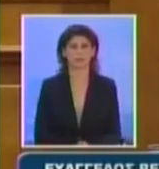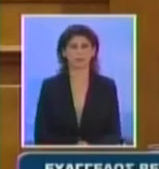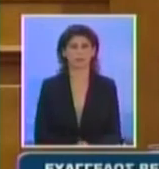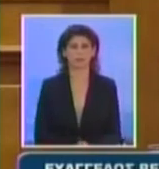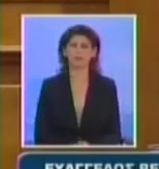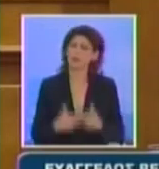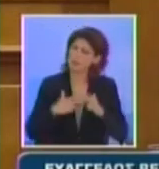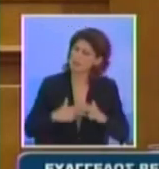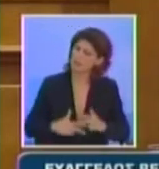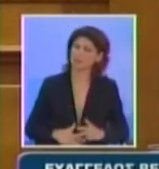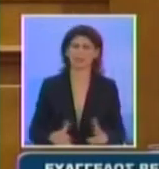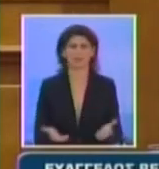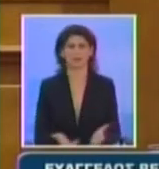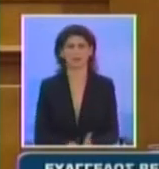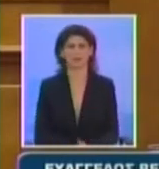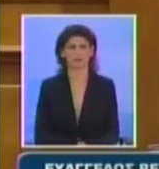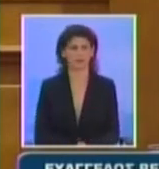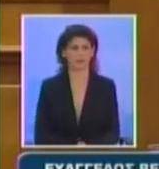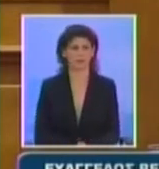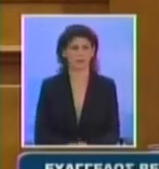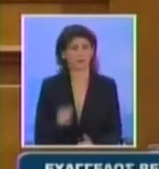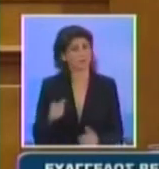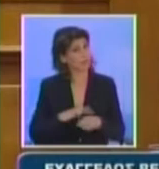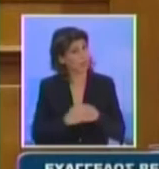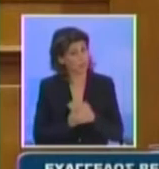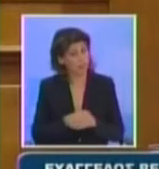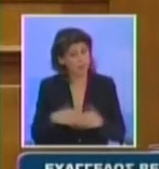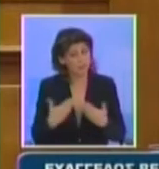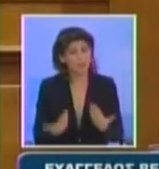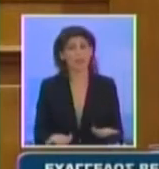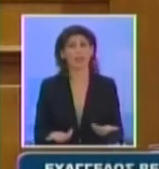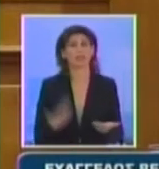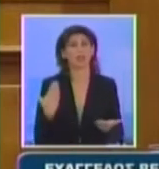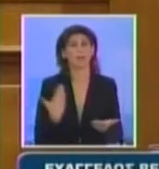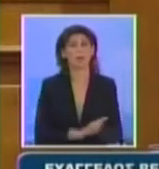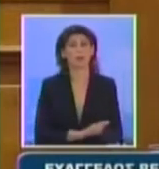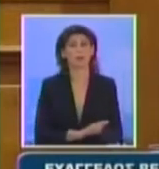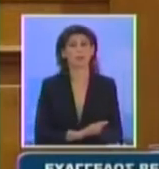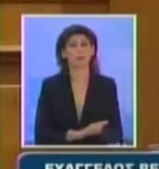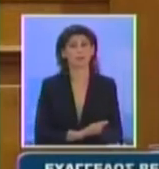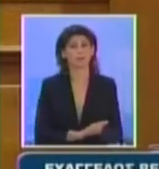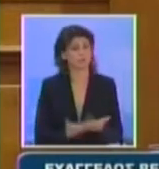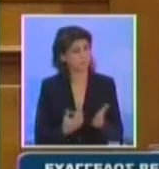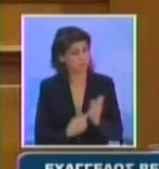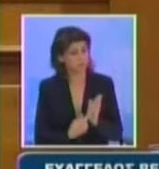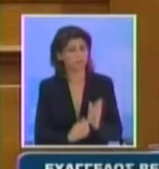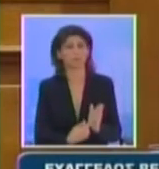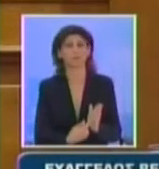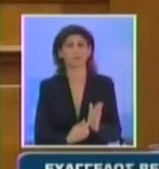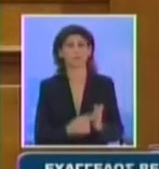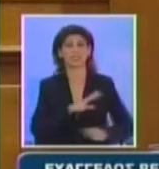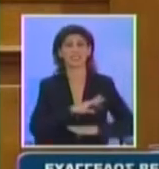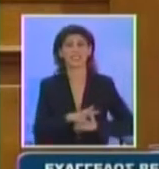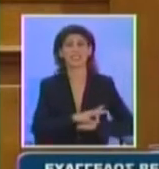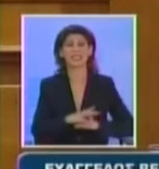Με ευχαριστεί. Είναι μια ενδιαφέρουσα απόδειξη και αποτύπωση τη